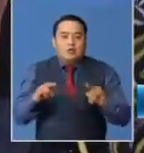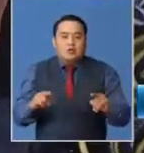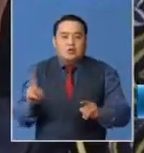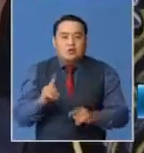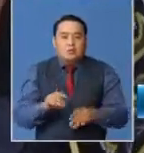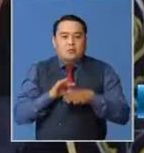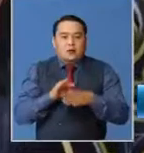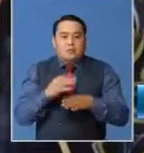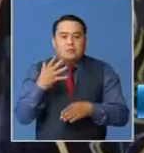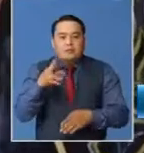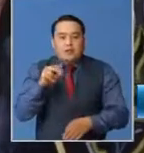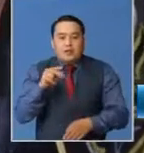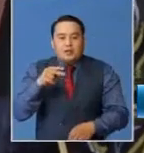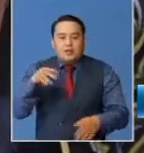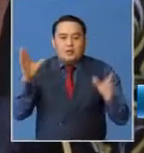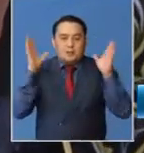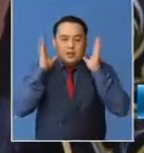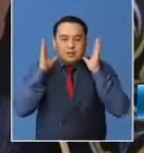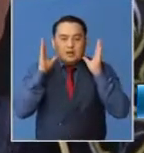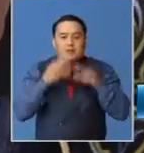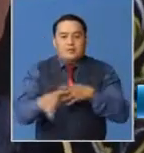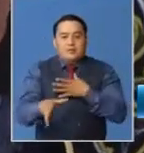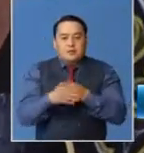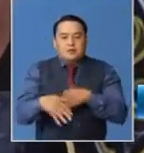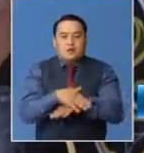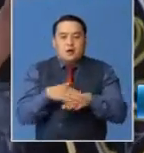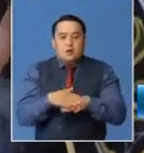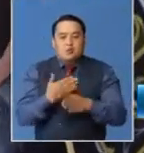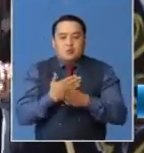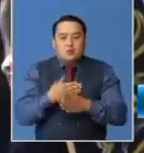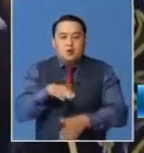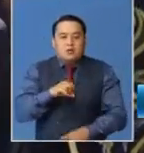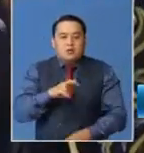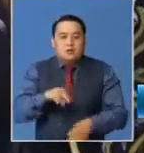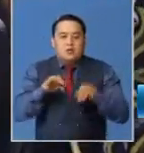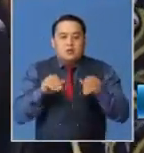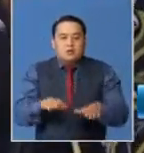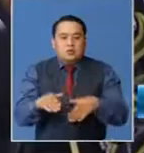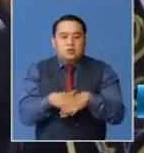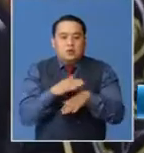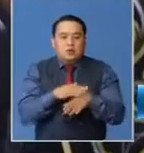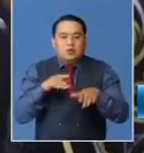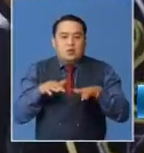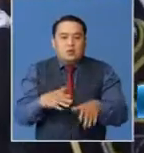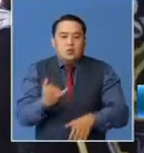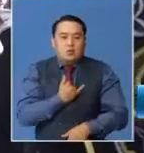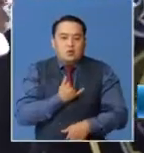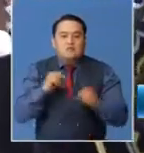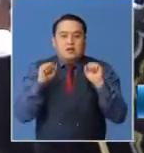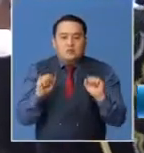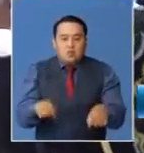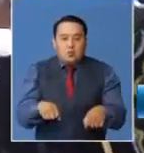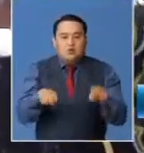чтобы провести пятничный намаз жамагатом. Благодаря тому, что наш земляк Таскан решил сделать доброе дело, и у нас появилась